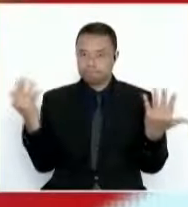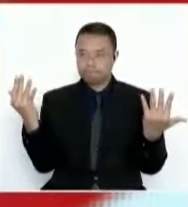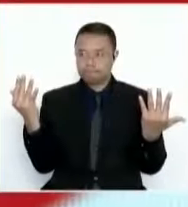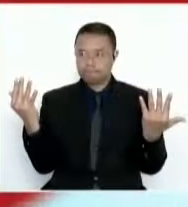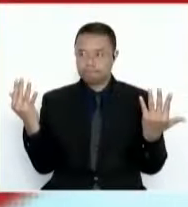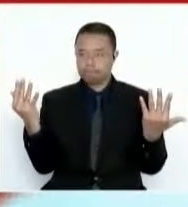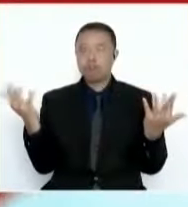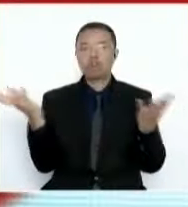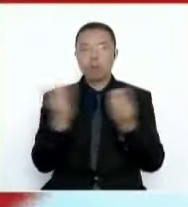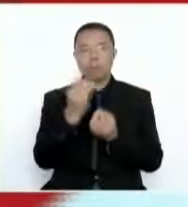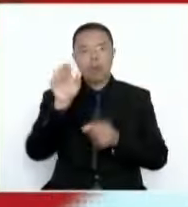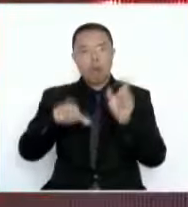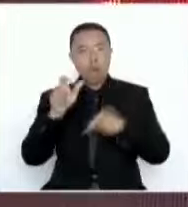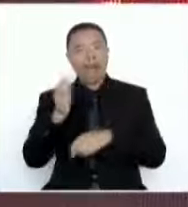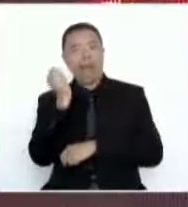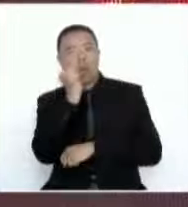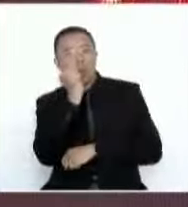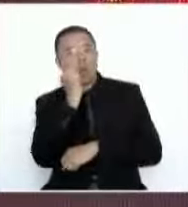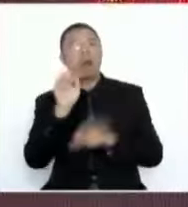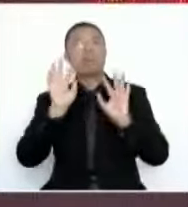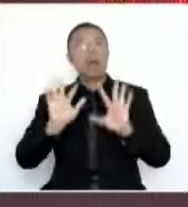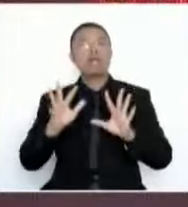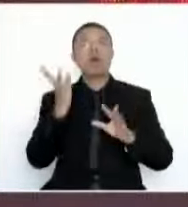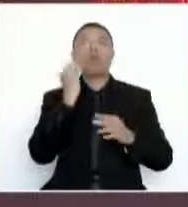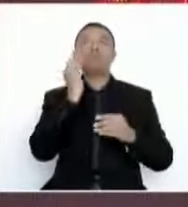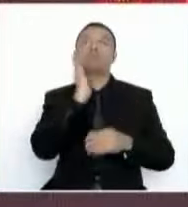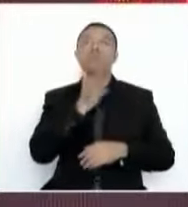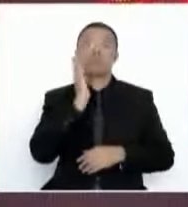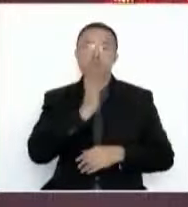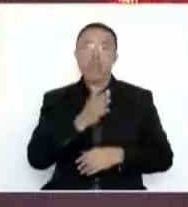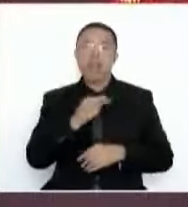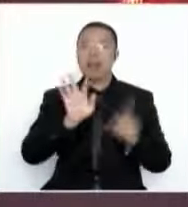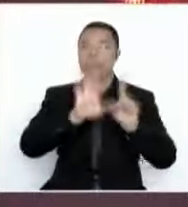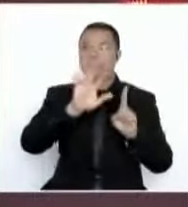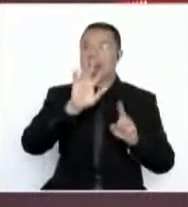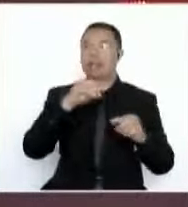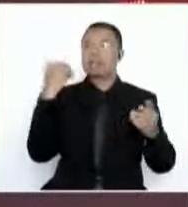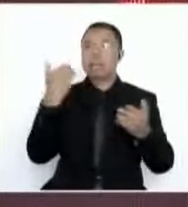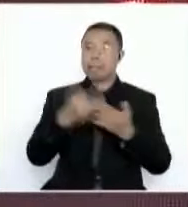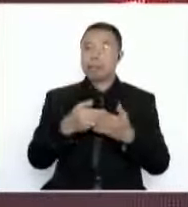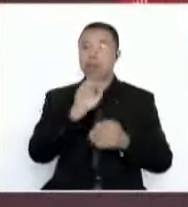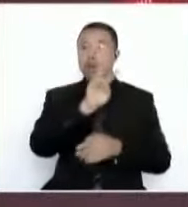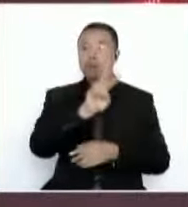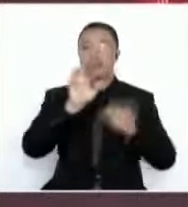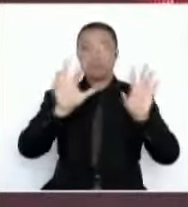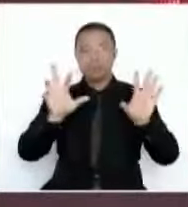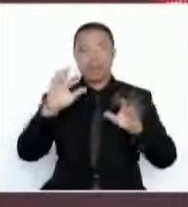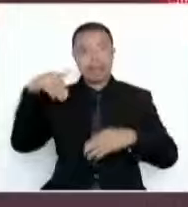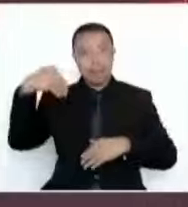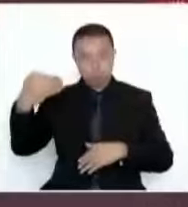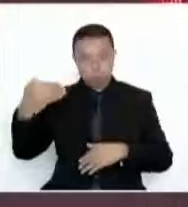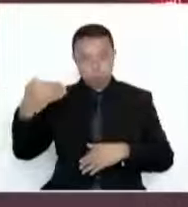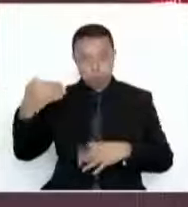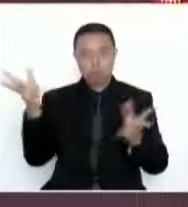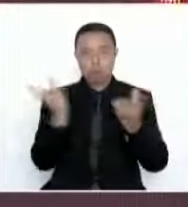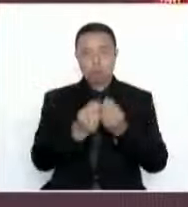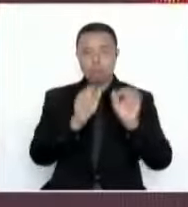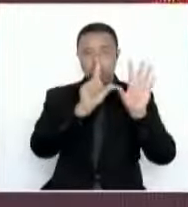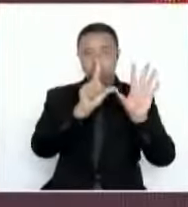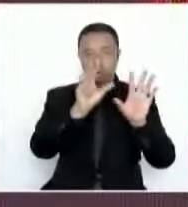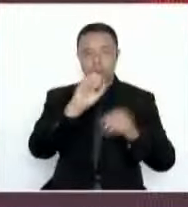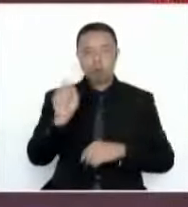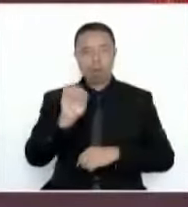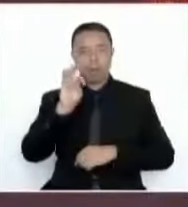pengangguran ini didominasi kelompok usia muda sampai 29 tahun sebesar